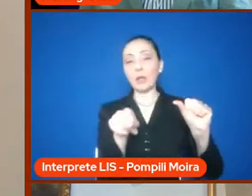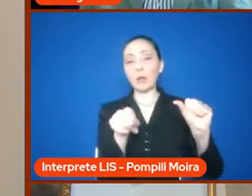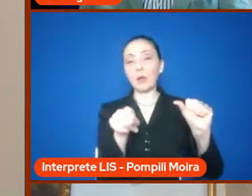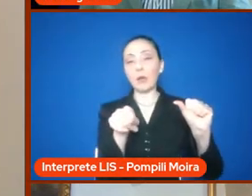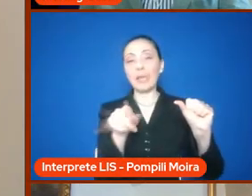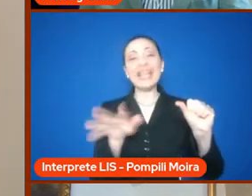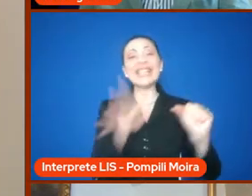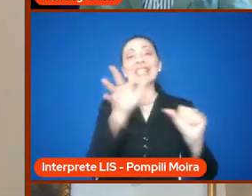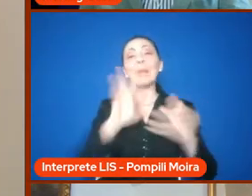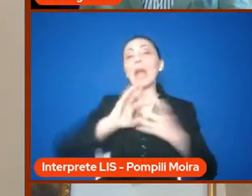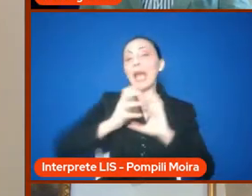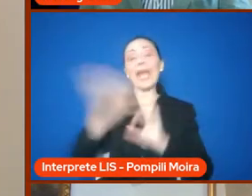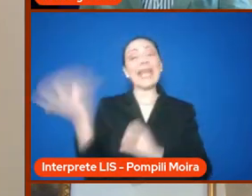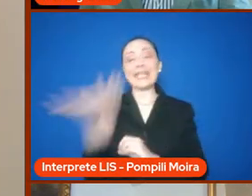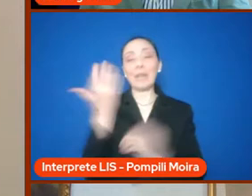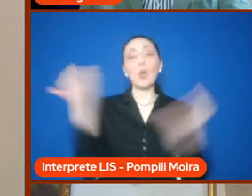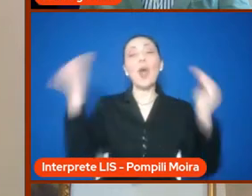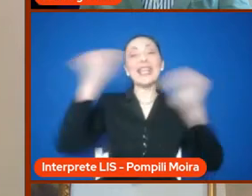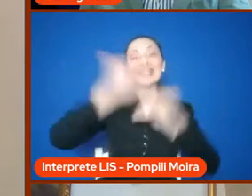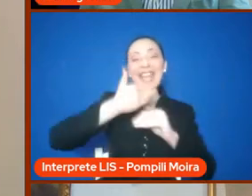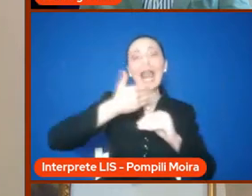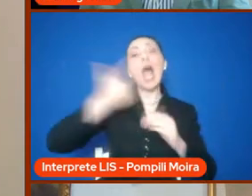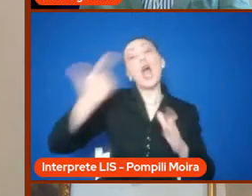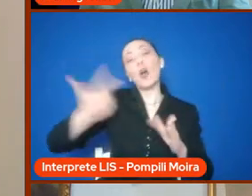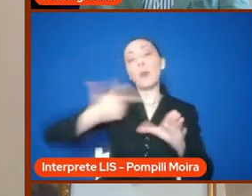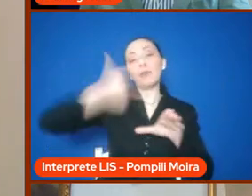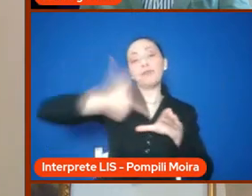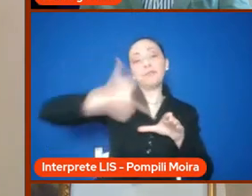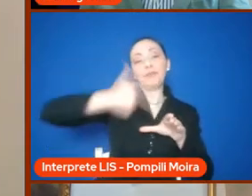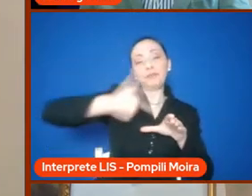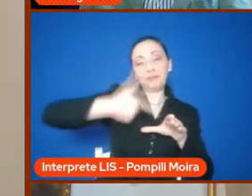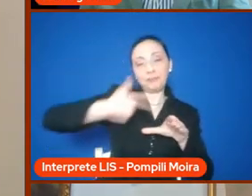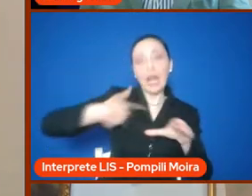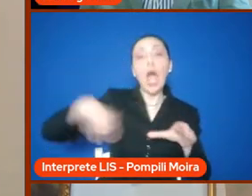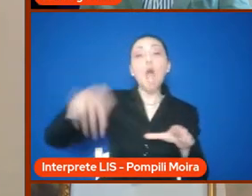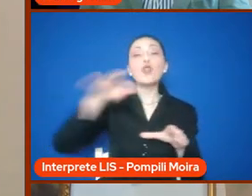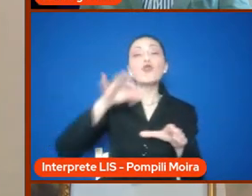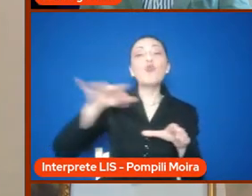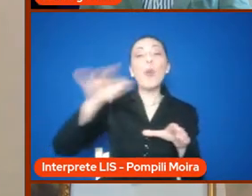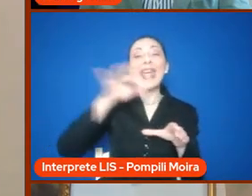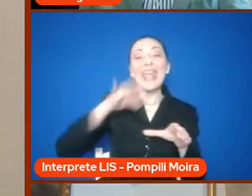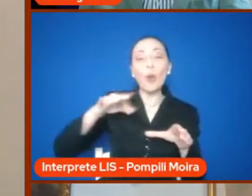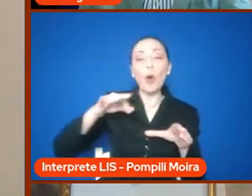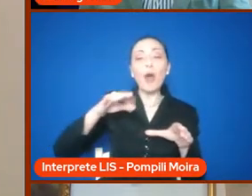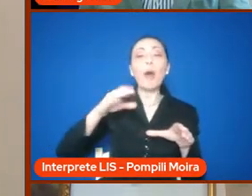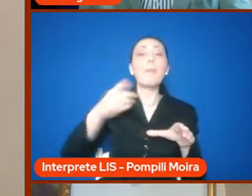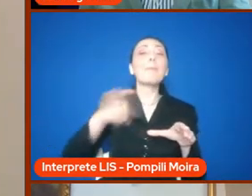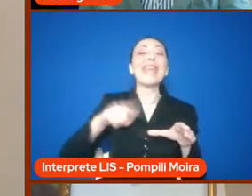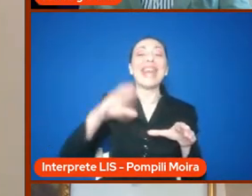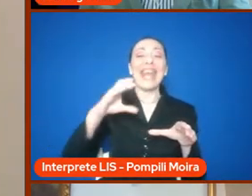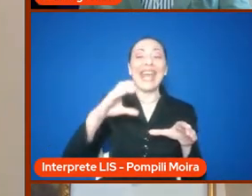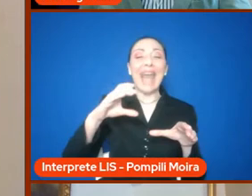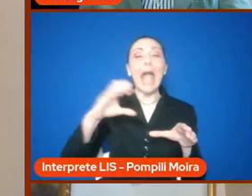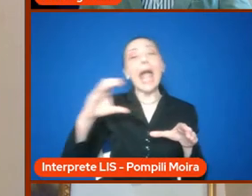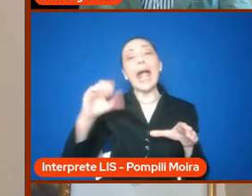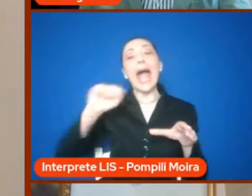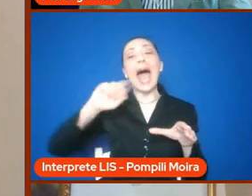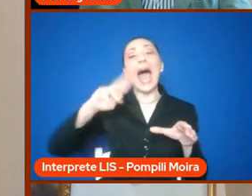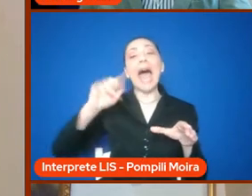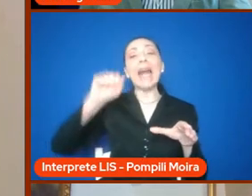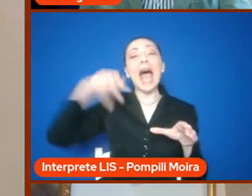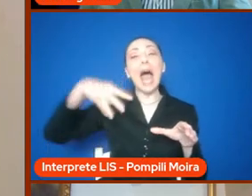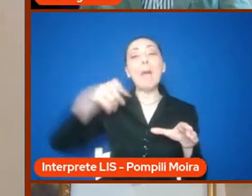stasera farete una crème caramel, metterete dello zucchero in una pentola, accenderete il